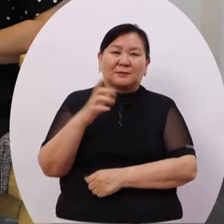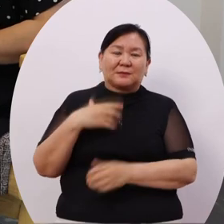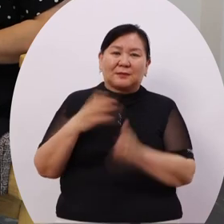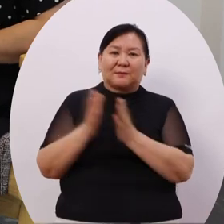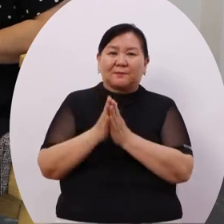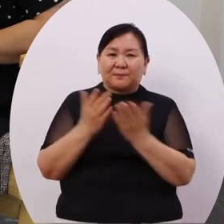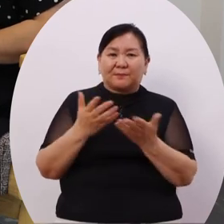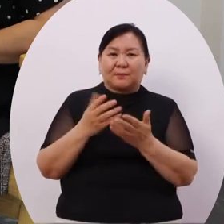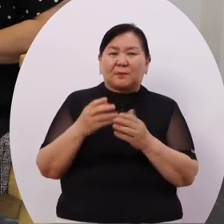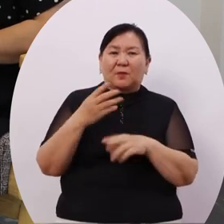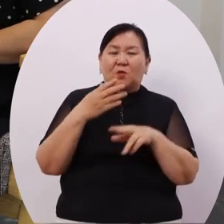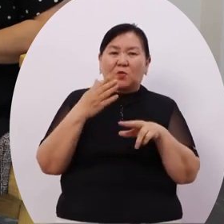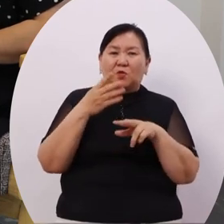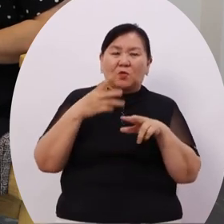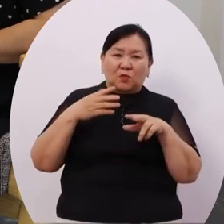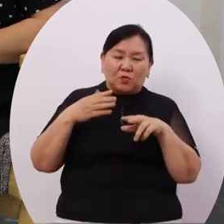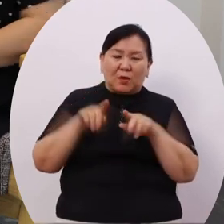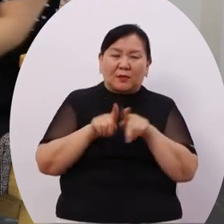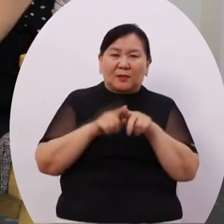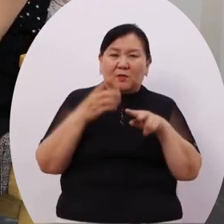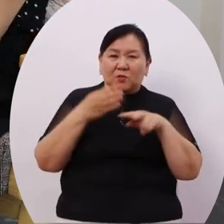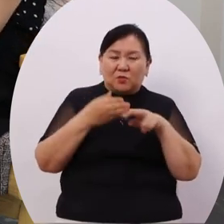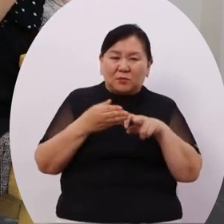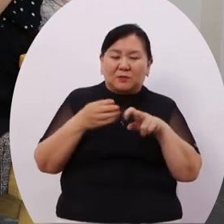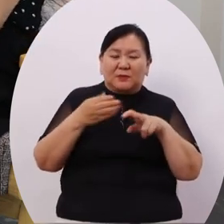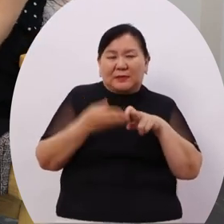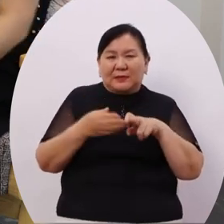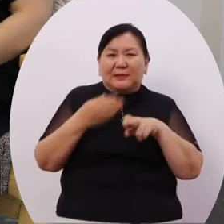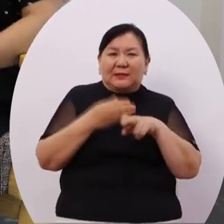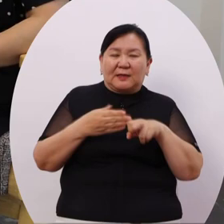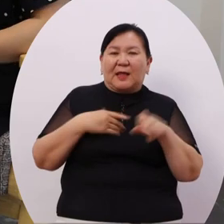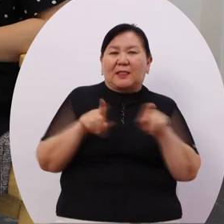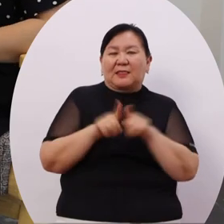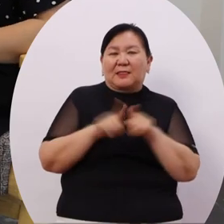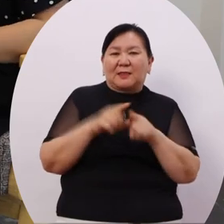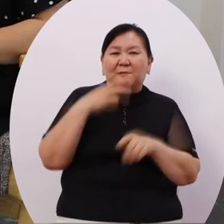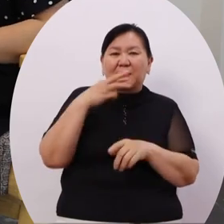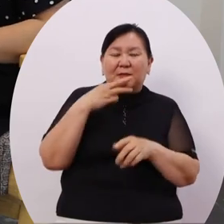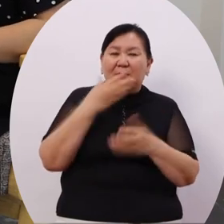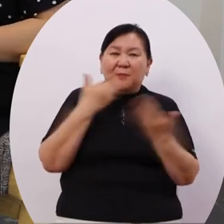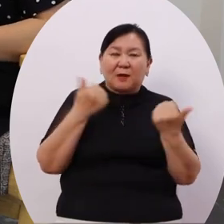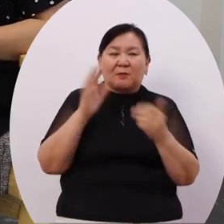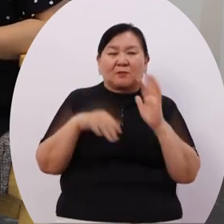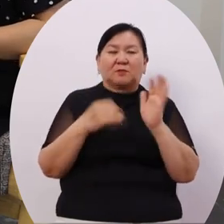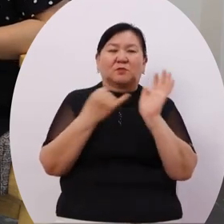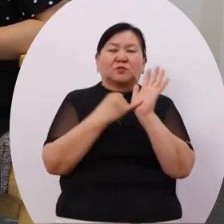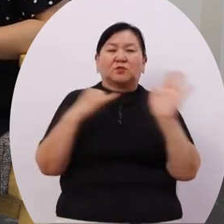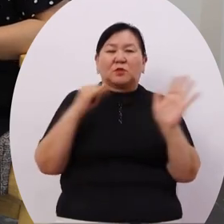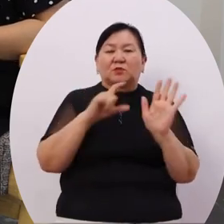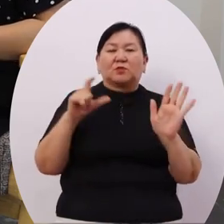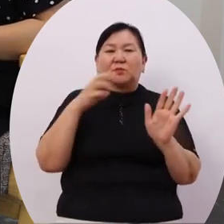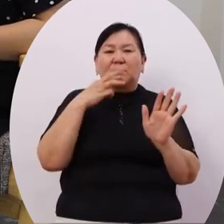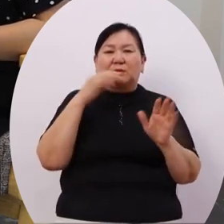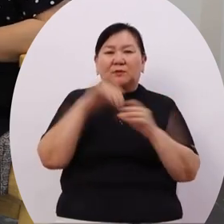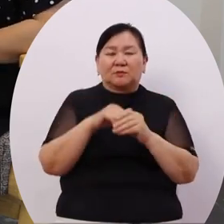холбогдоод бид нар ингээ хүлээлт хариулсан. Тэгтээ яг энүүгээрээ хариулсан уу, тэрүүгээрээ хариулсан уу гэдэг юм мэдээлэл байхгүй. Тэгтээ 600 хүний